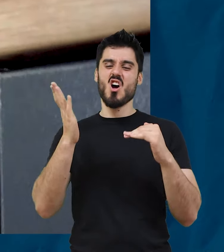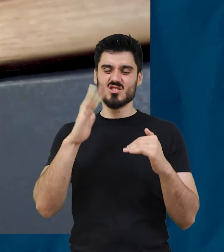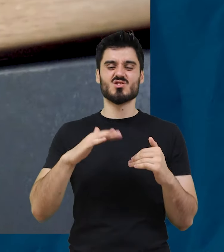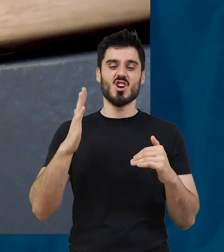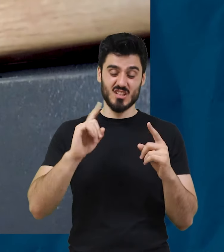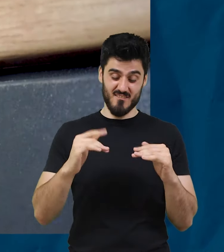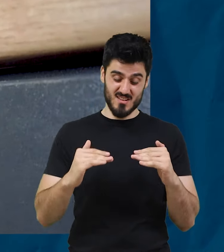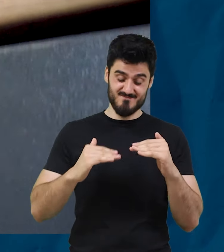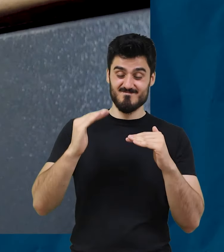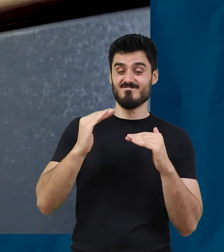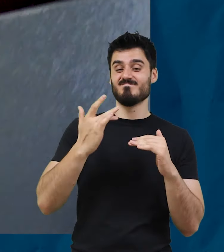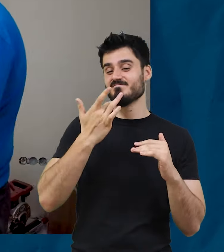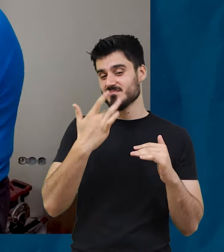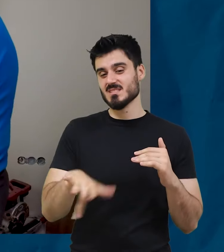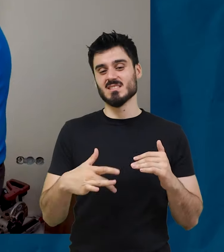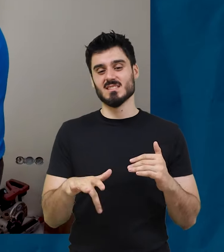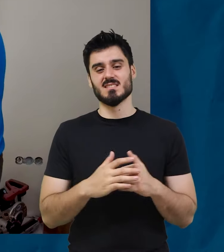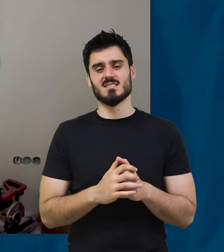Още има.